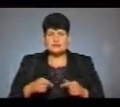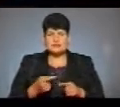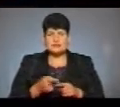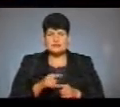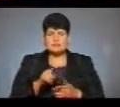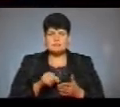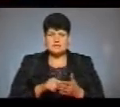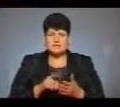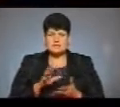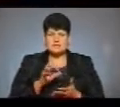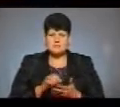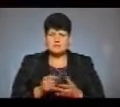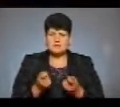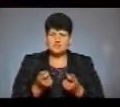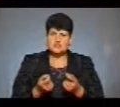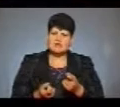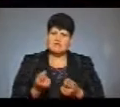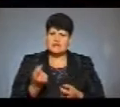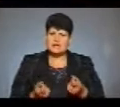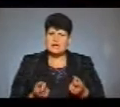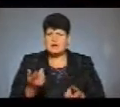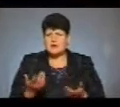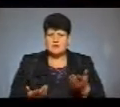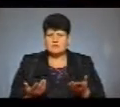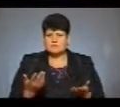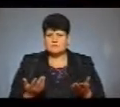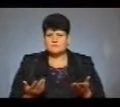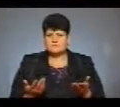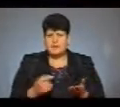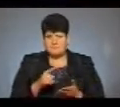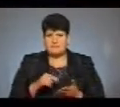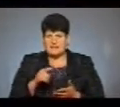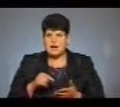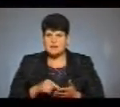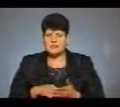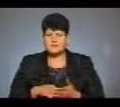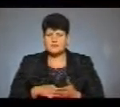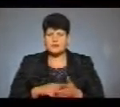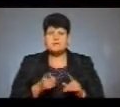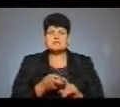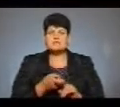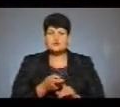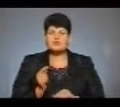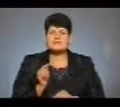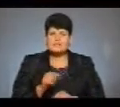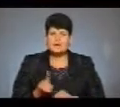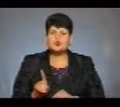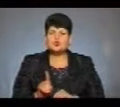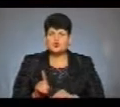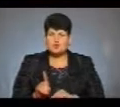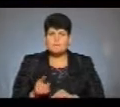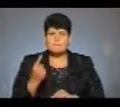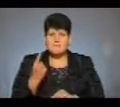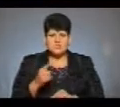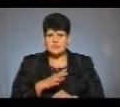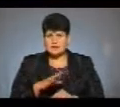питанням займалися, трішечки виникають певні питання у зв'язку з тим, що, по-перше,